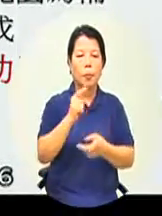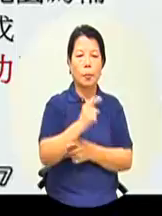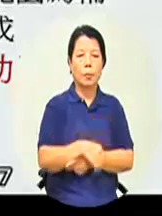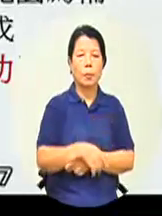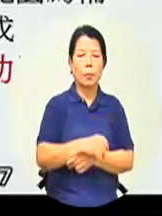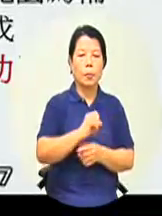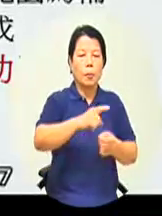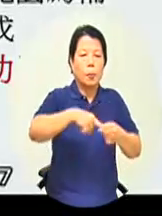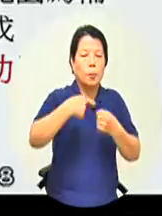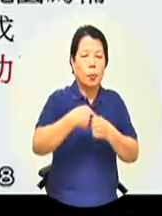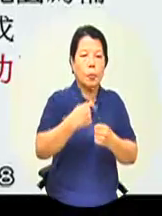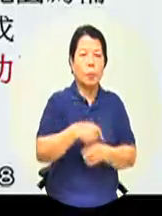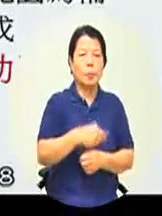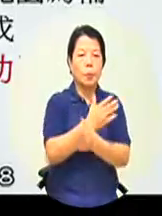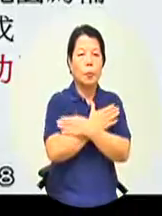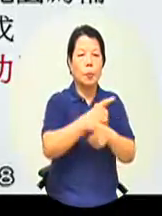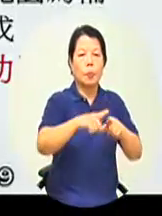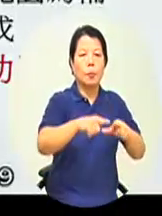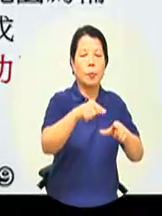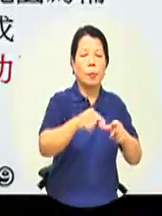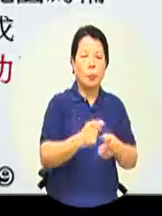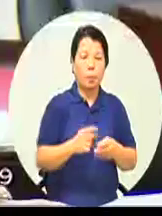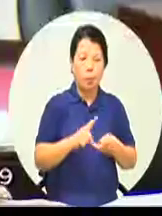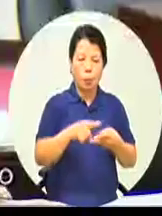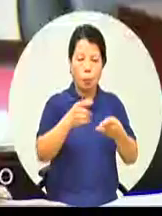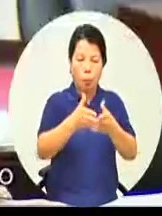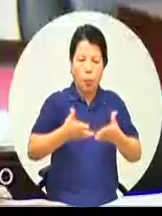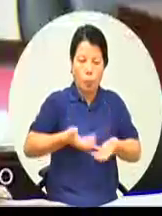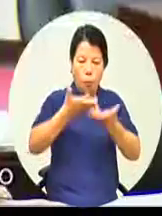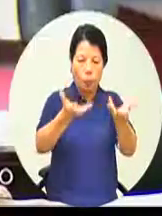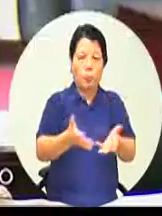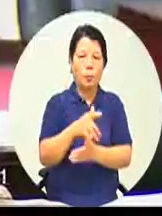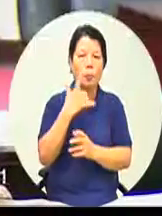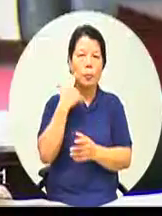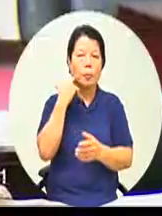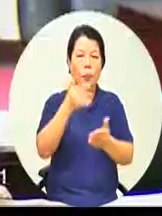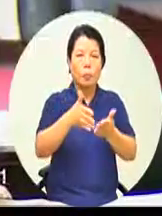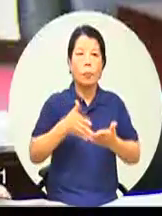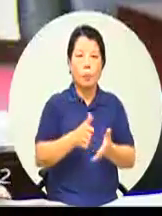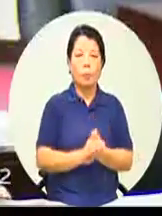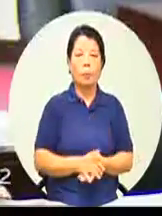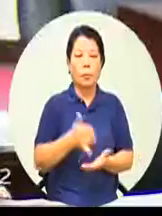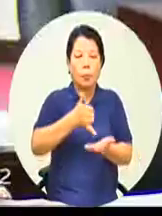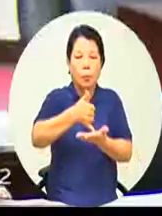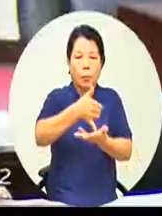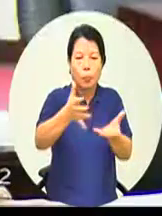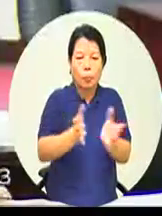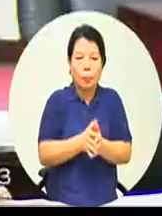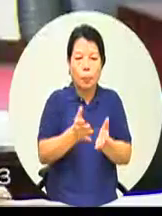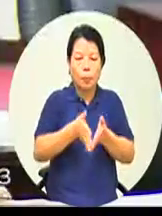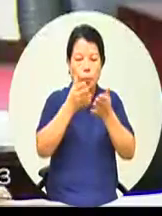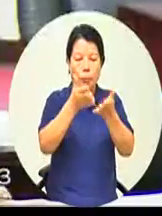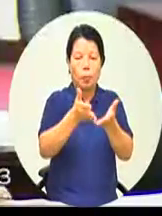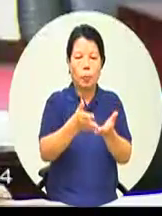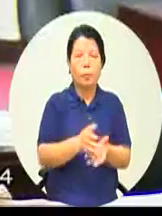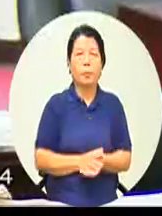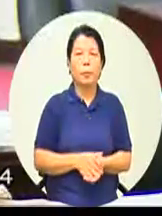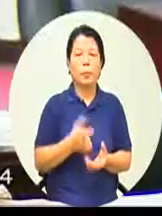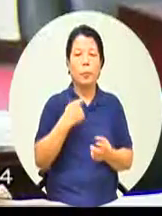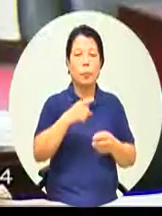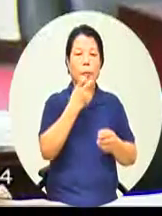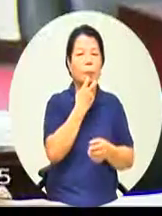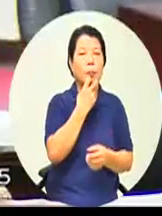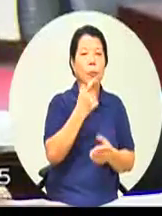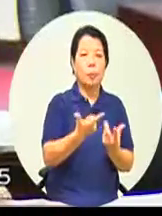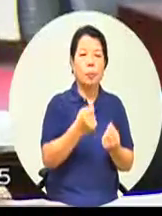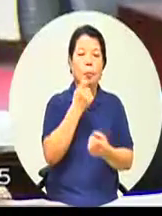园做主要提供给我们的家长的需求，尤其是弱势的家庭。那因为现在中央